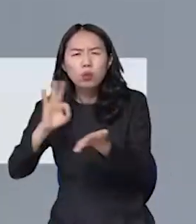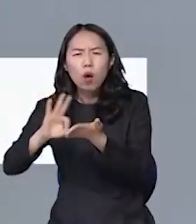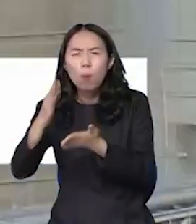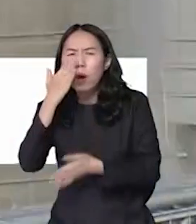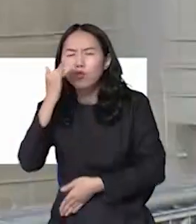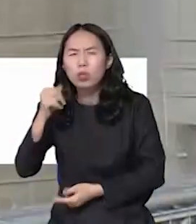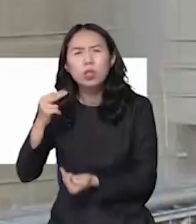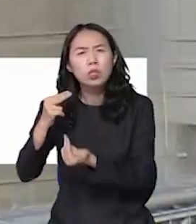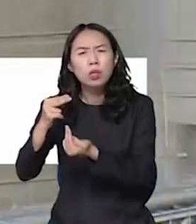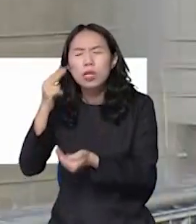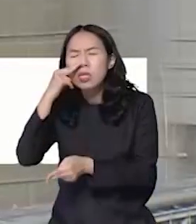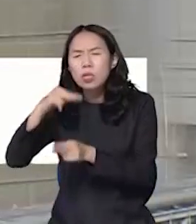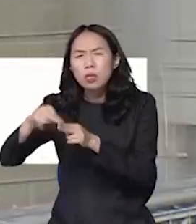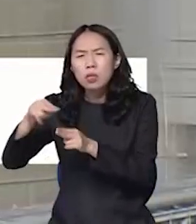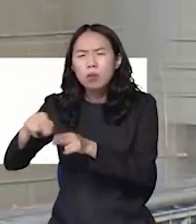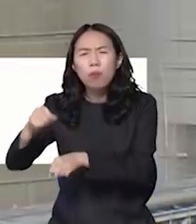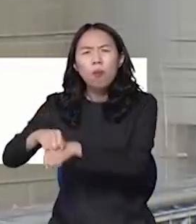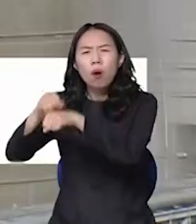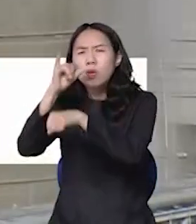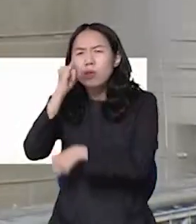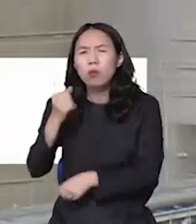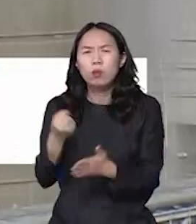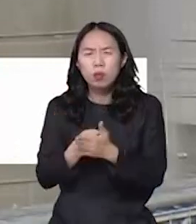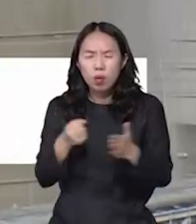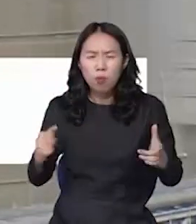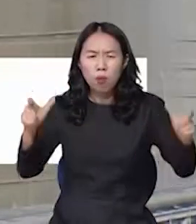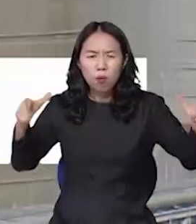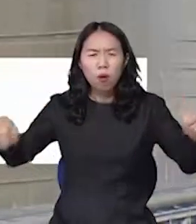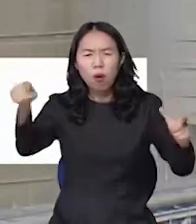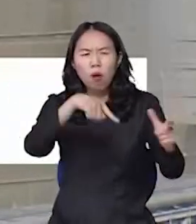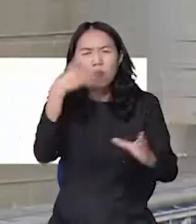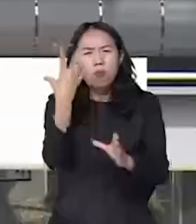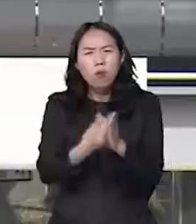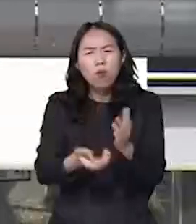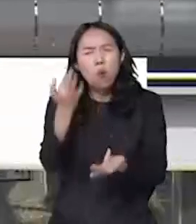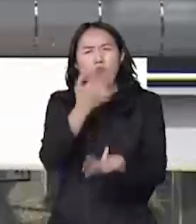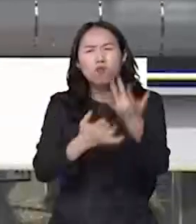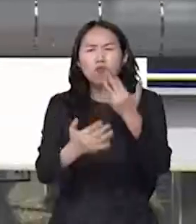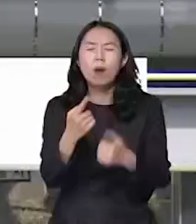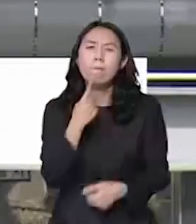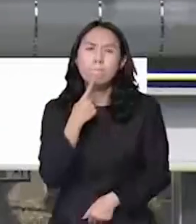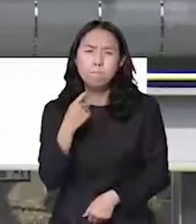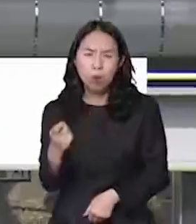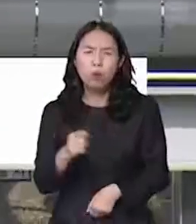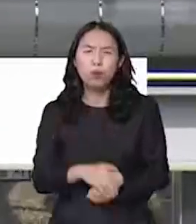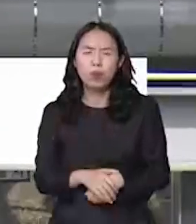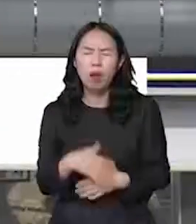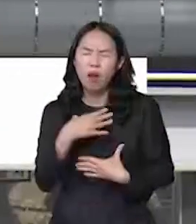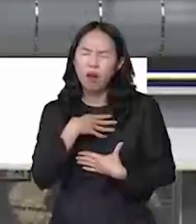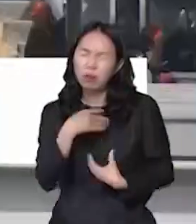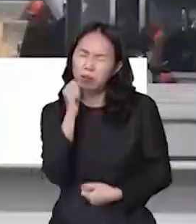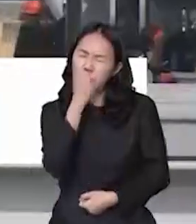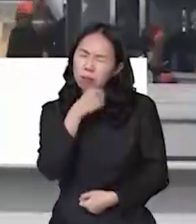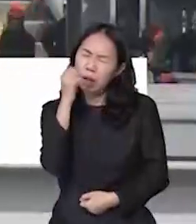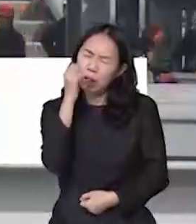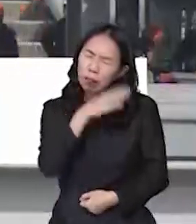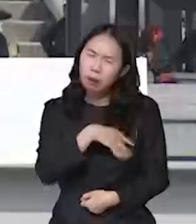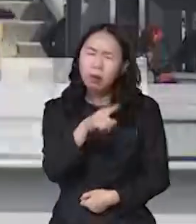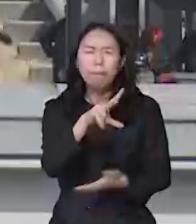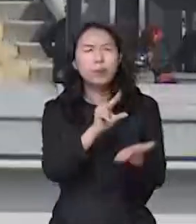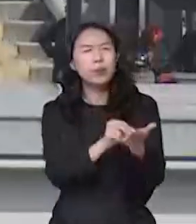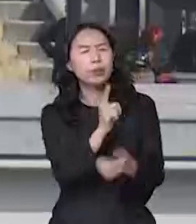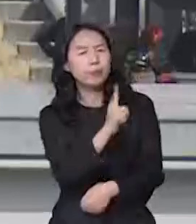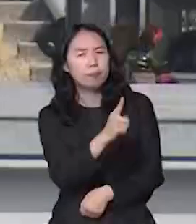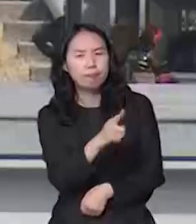저장돼 있어서 하마터면 여수산단 전체가 불바다가 될 뻔했습니다. 또다시 안전 불감증이 도마 위에